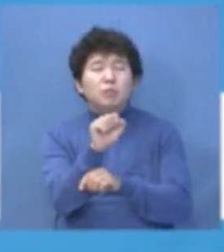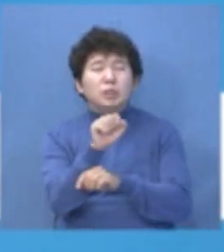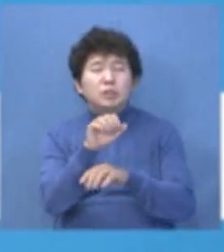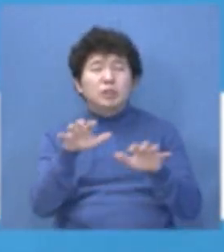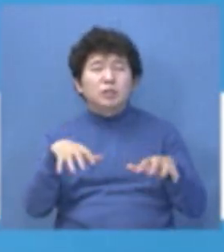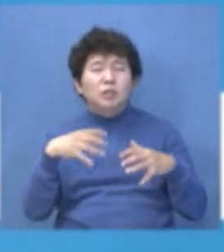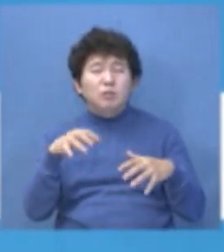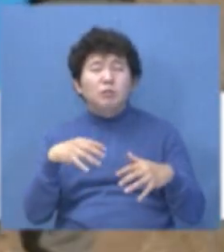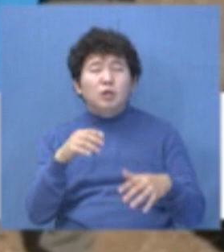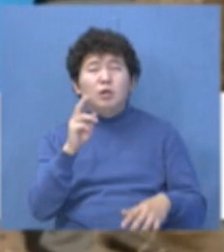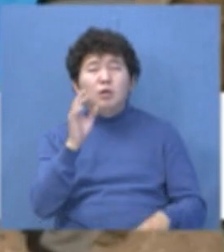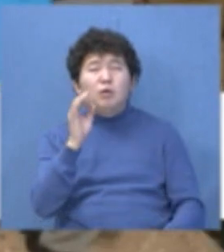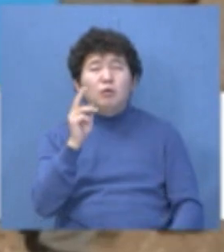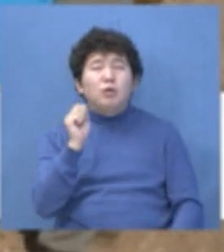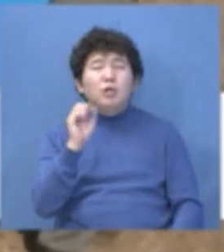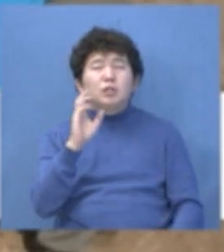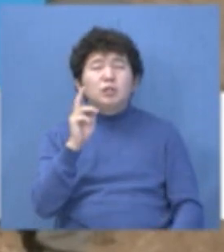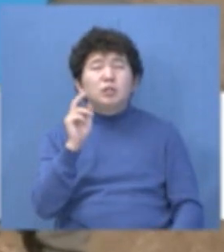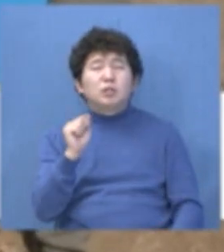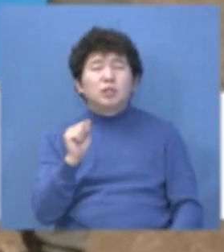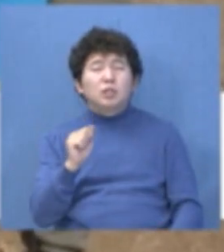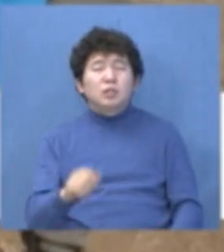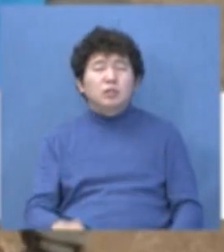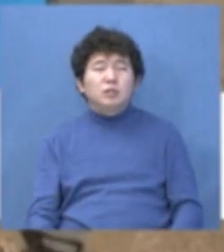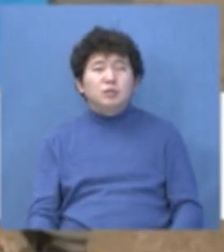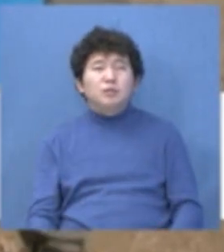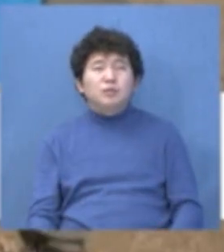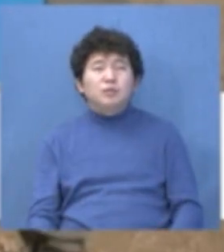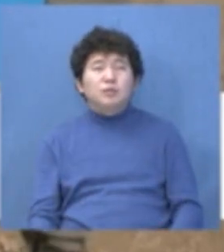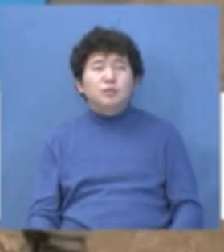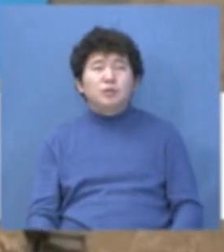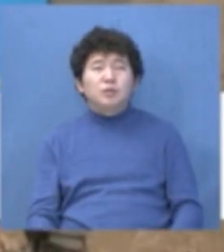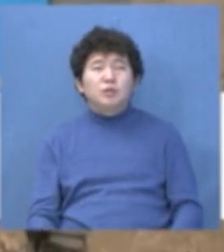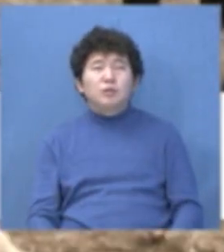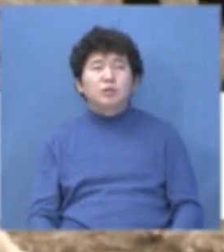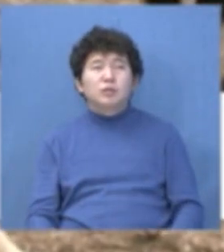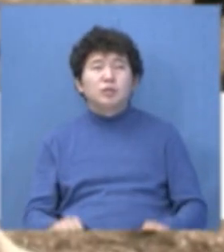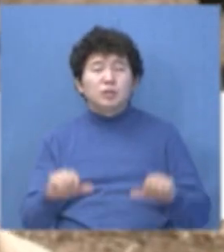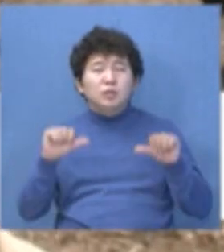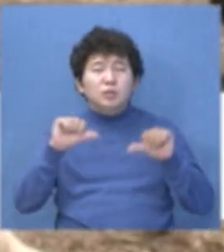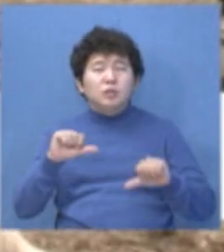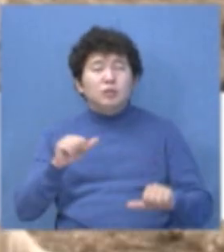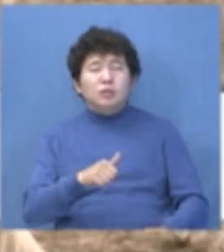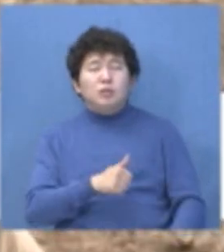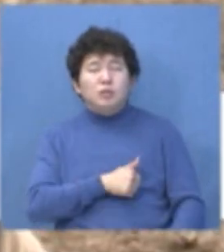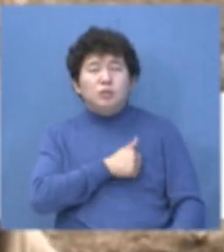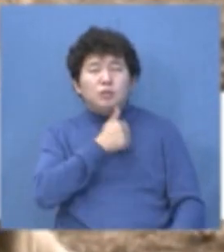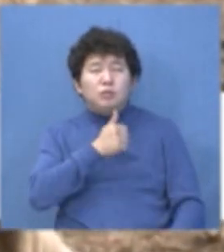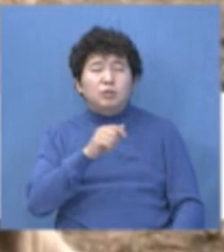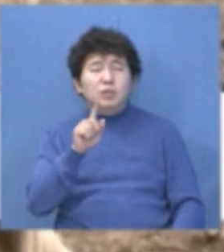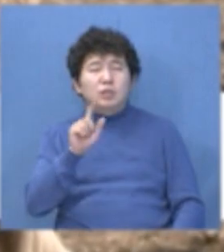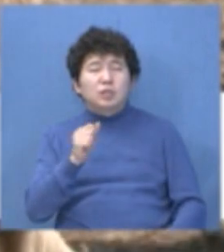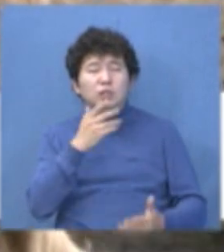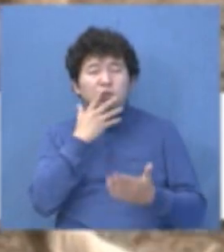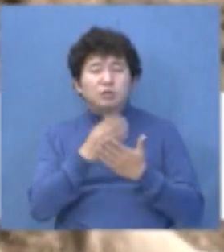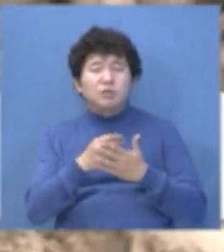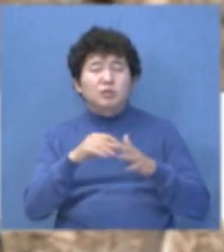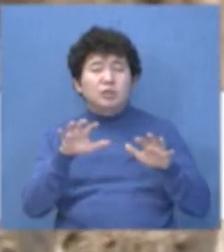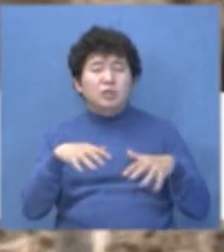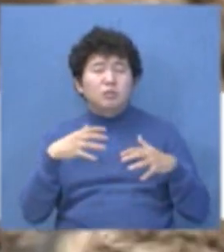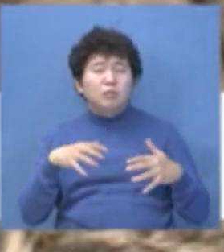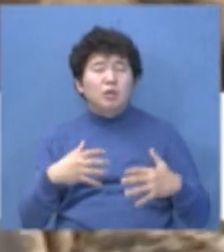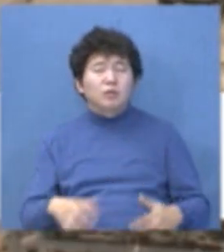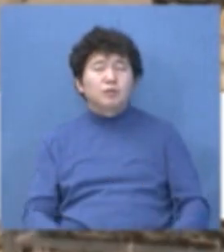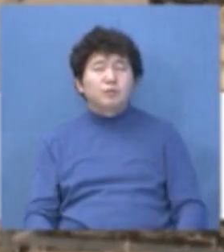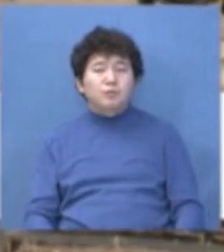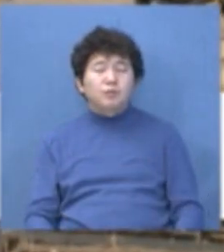стал кок-каска, а его хозяин Мансур Канатбекулы по праву испытал гордость за четвероногого друга.